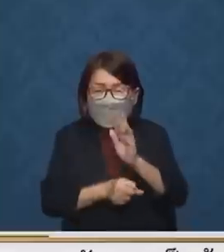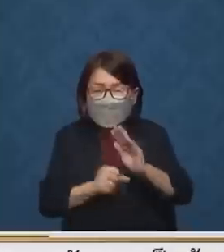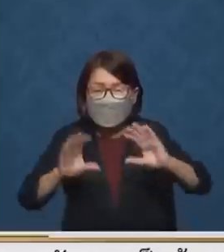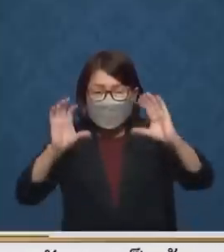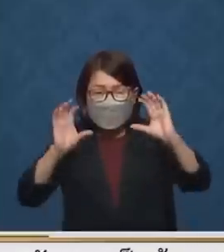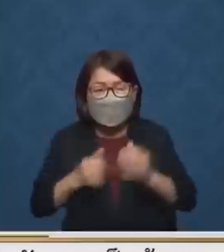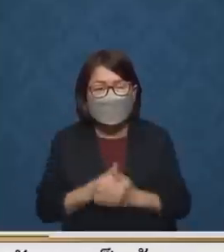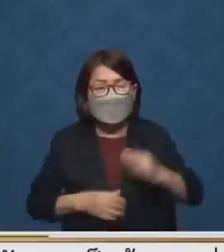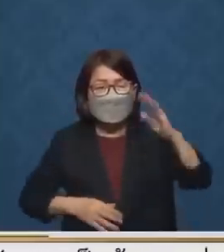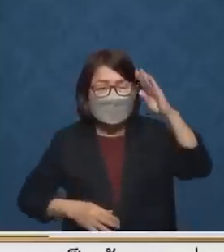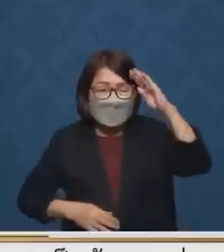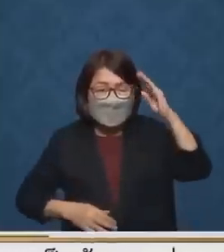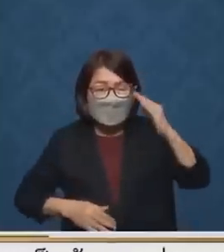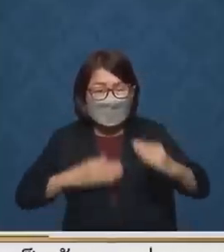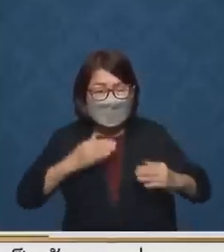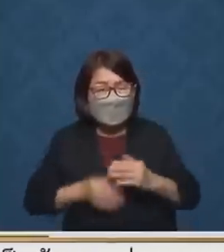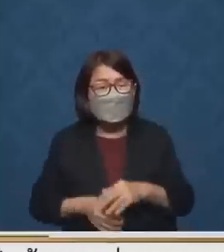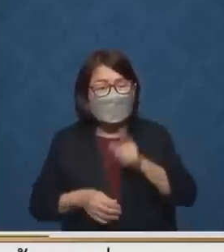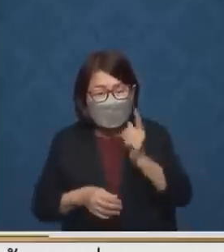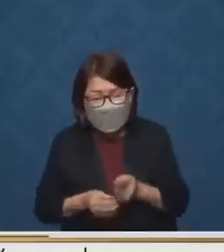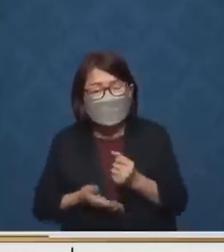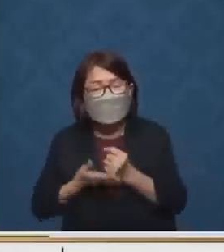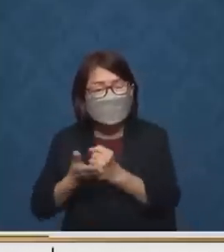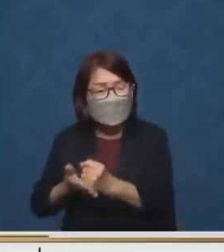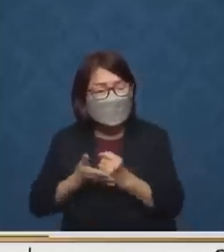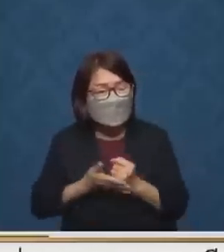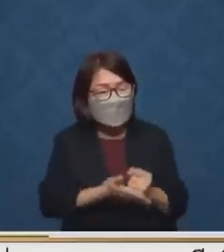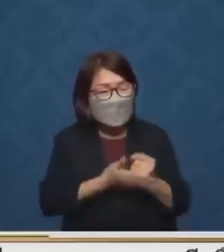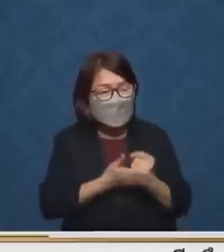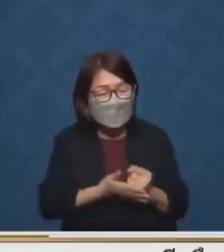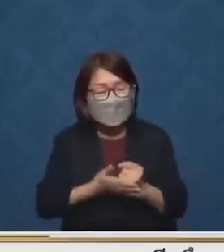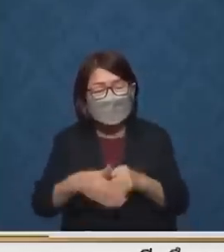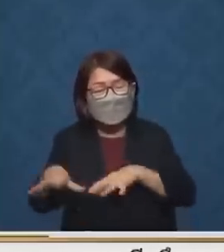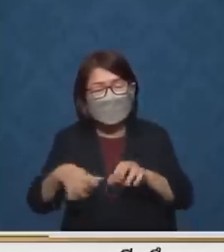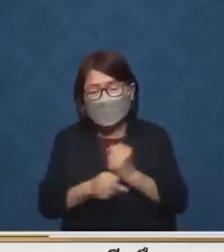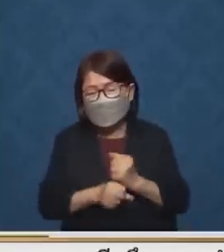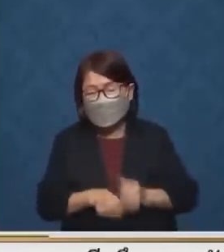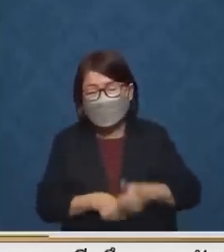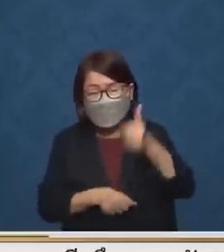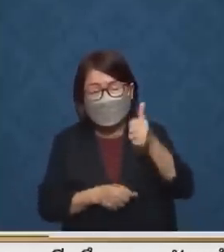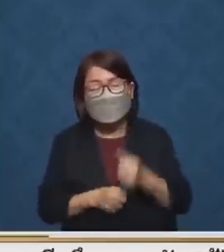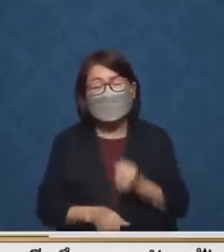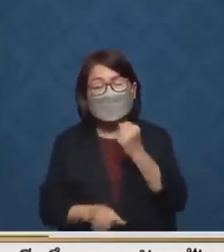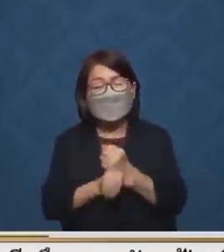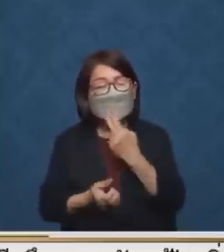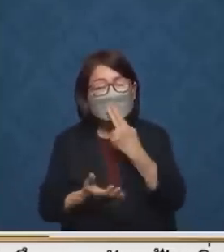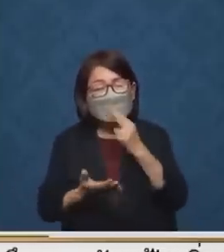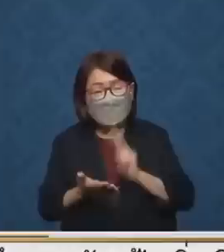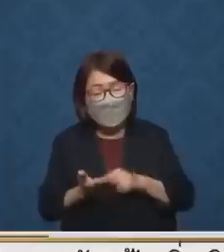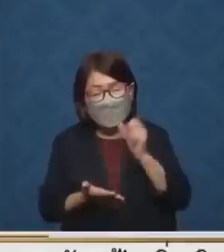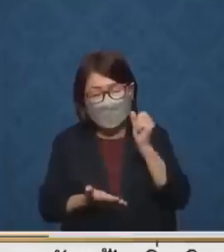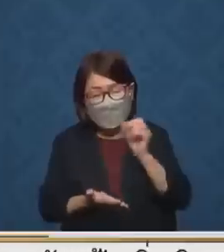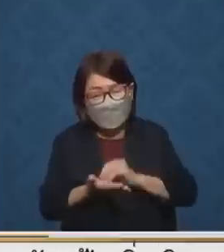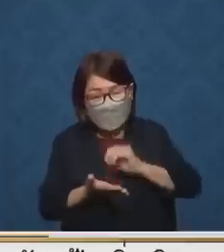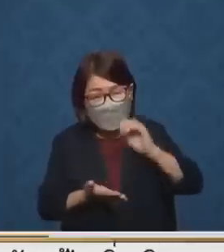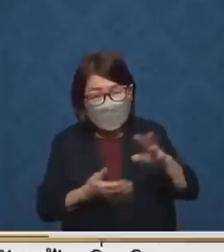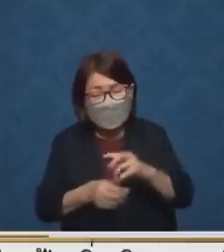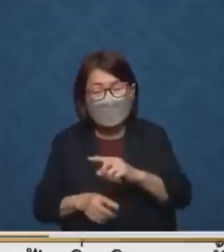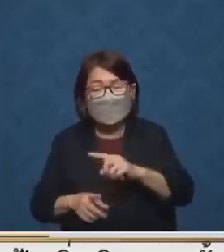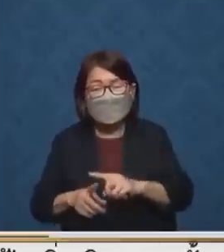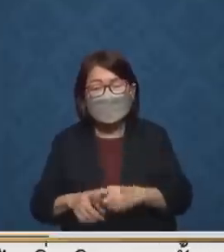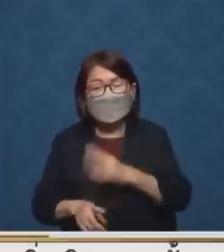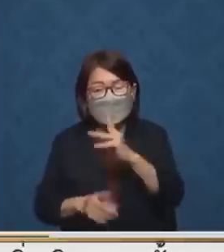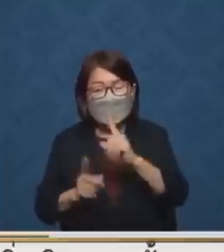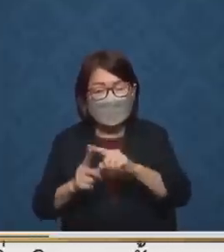ทัพ ในแต่ละด้านให้เกือรกูลกันอย่างมประสิทธิภาพออกหนงสือวัที่ må 27 มิธุนาห่งเวลาท